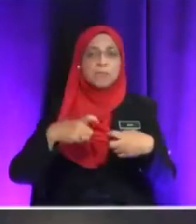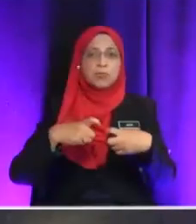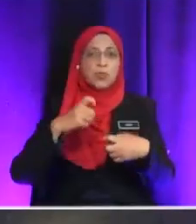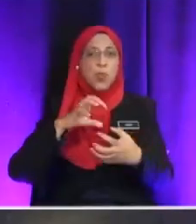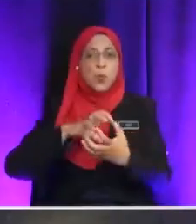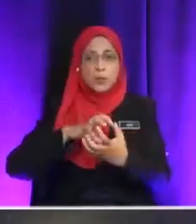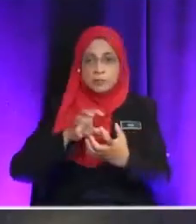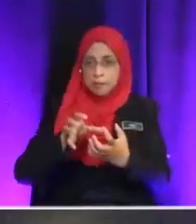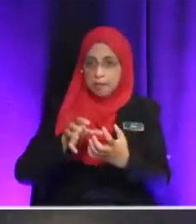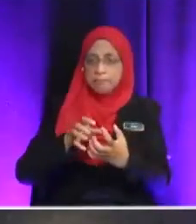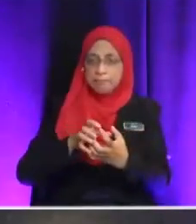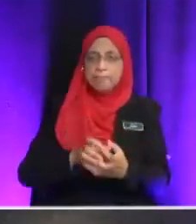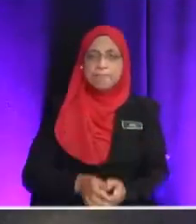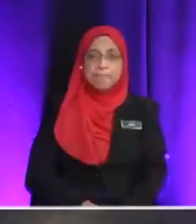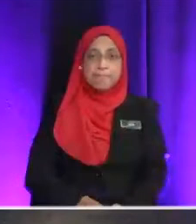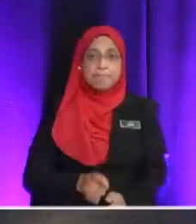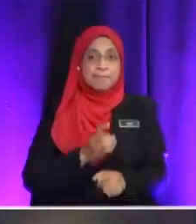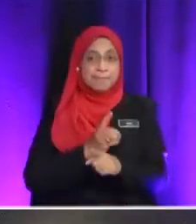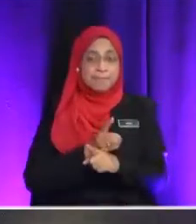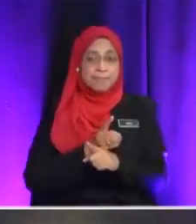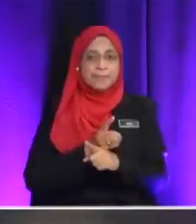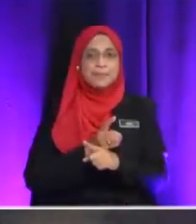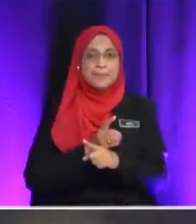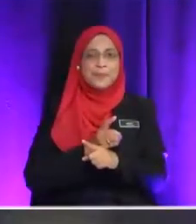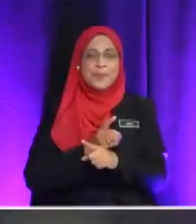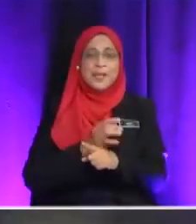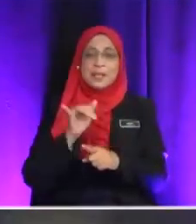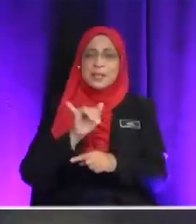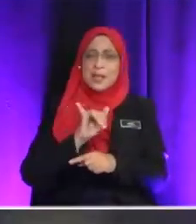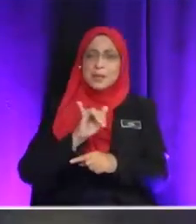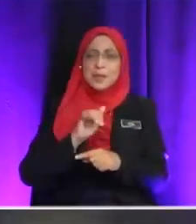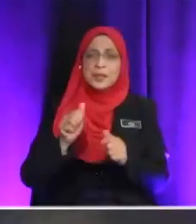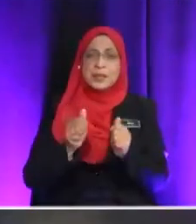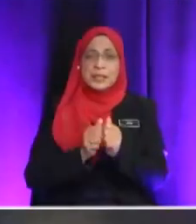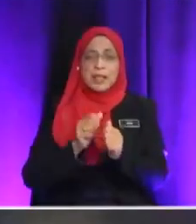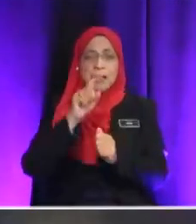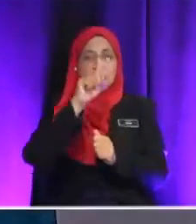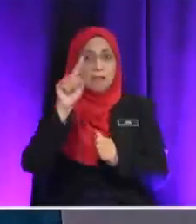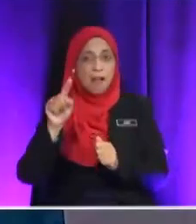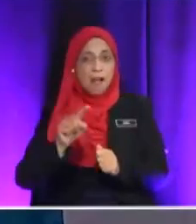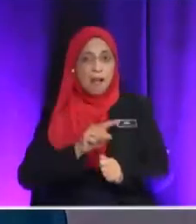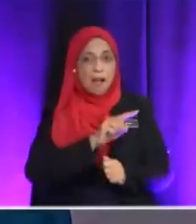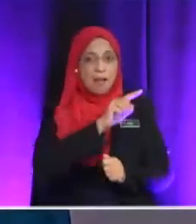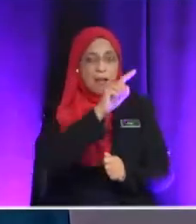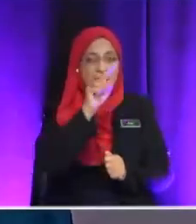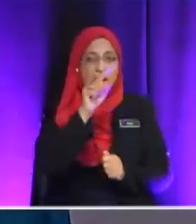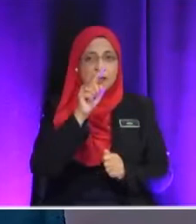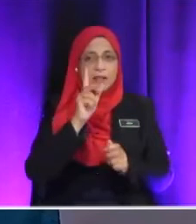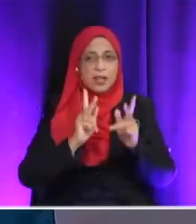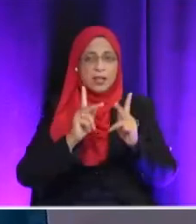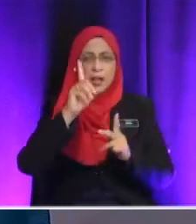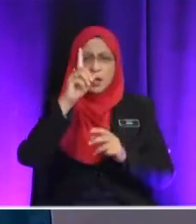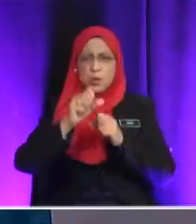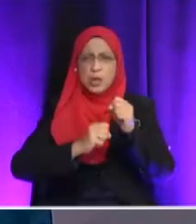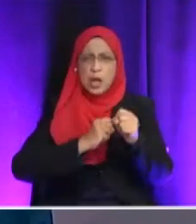bunyi-bunyi lima tahun saja Oke betul-betul semua Oke Begitu juga dengan tayo halo kita tukade tanya kalau tab siklus tahun